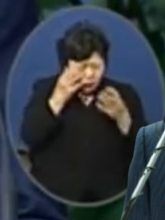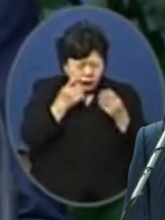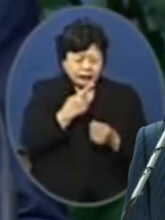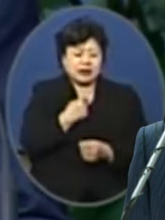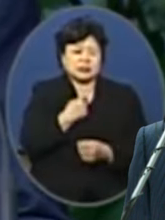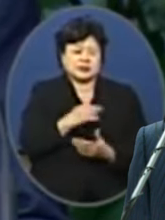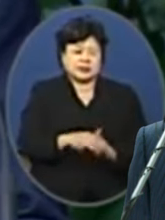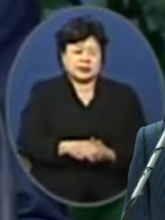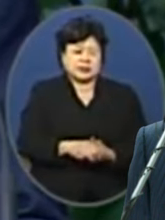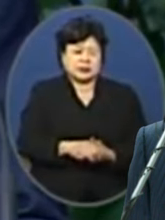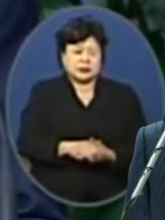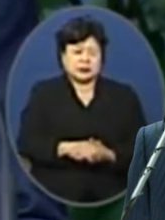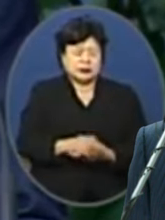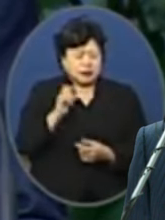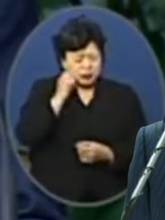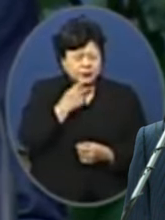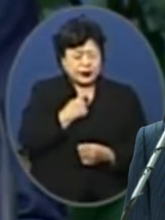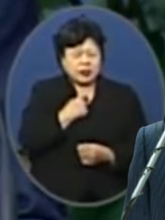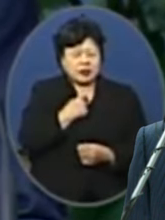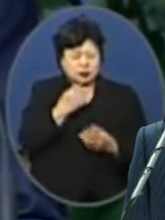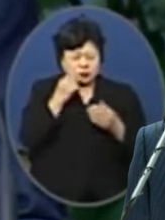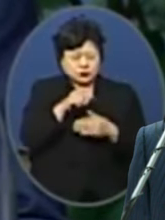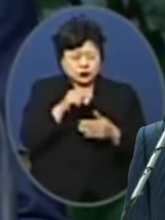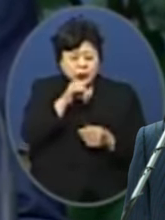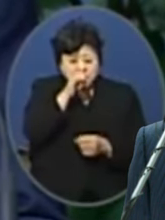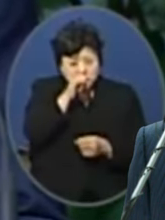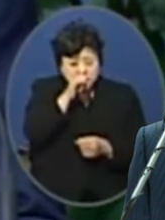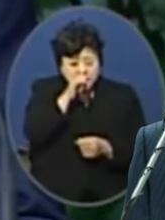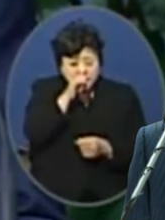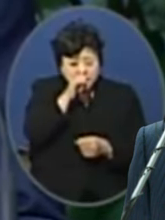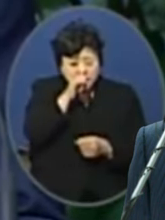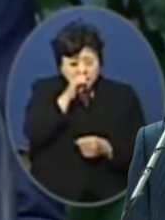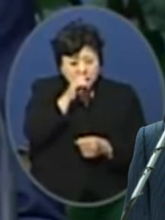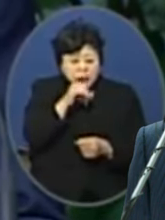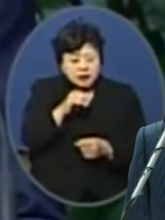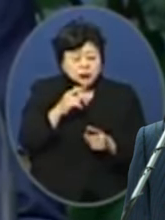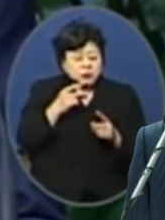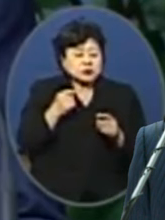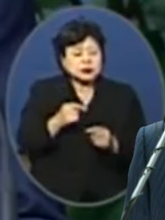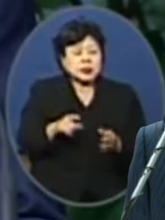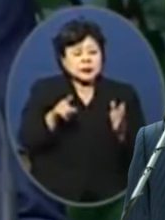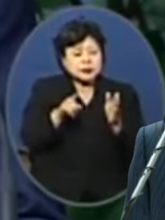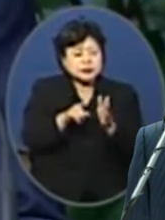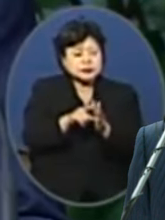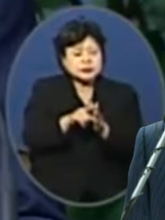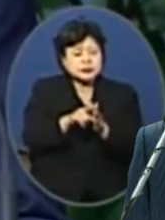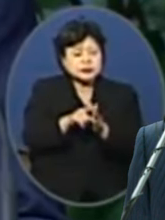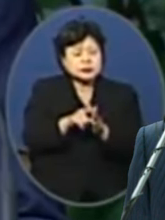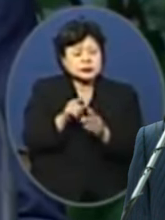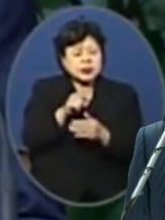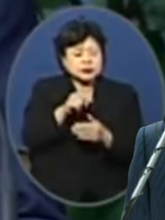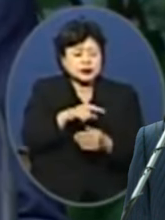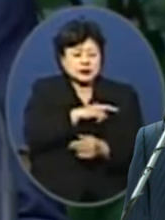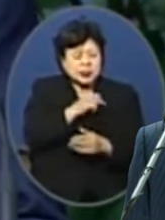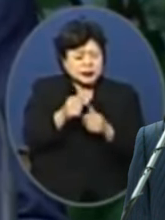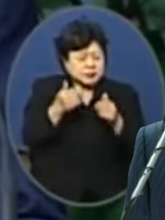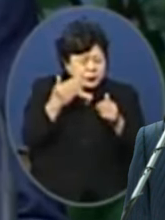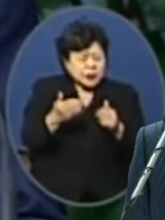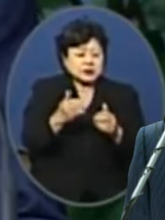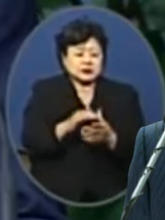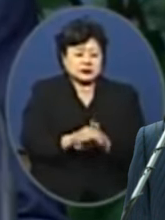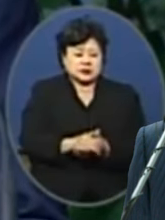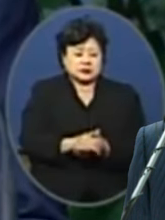겪었습니다 시련을 겪고 고통 속에 있었습니다만 제가 여태까지 신앙 해온 중에 가장 하나님이